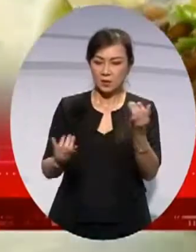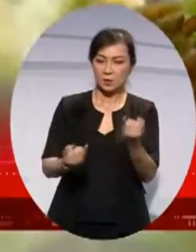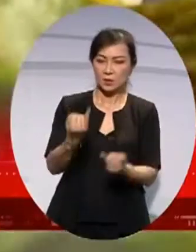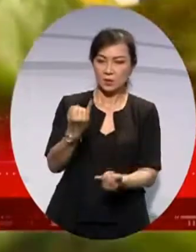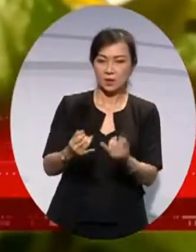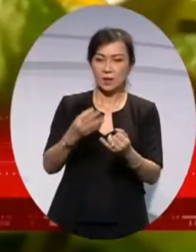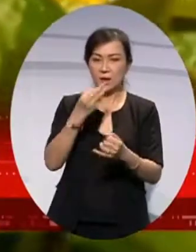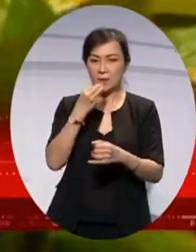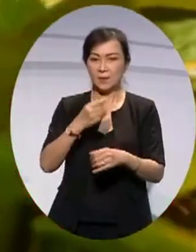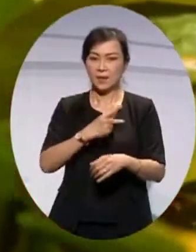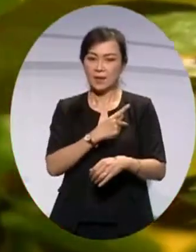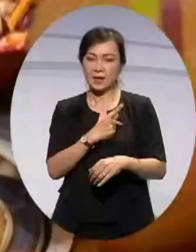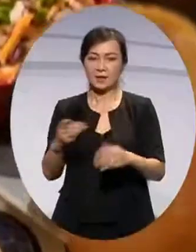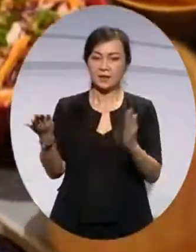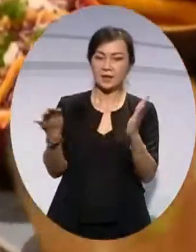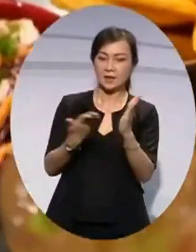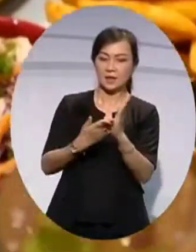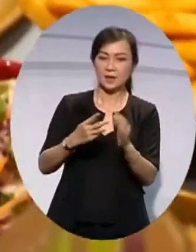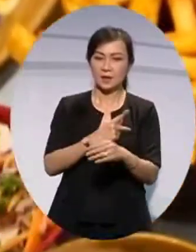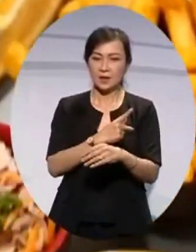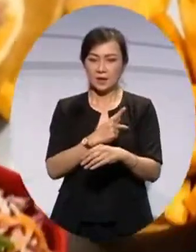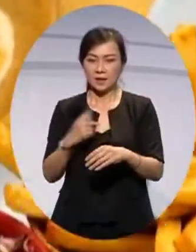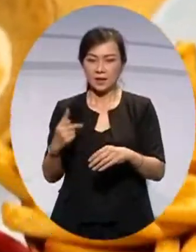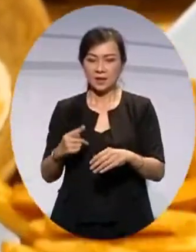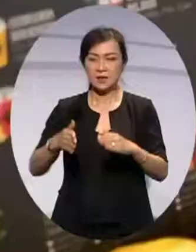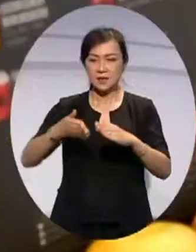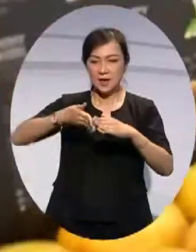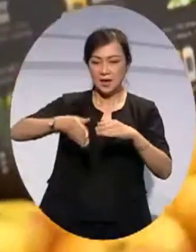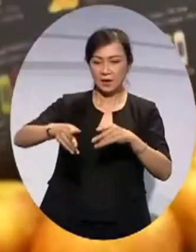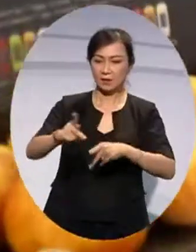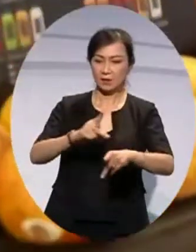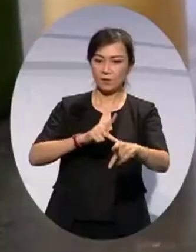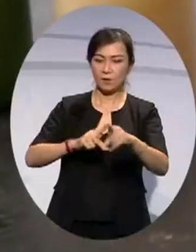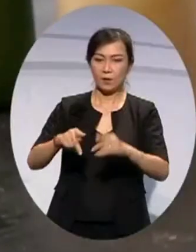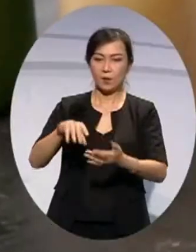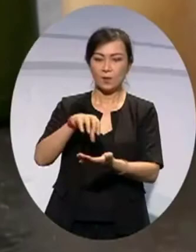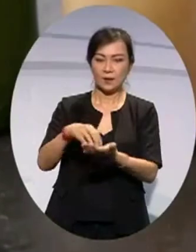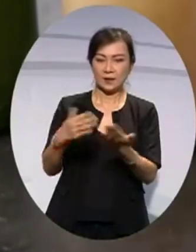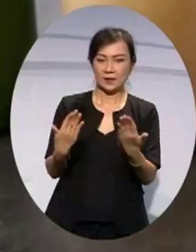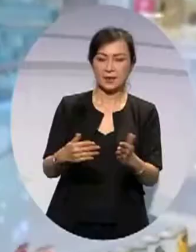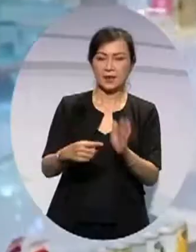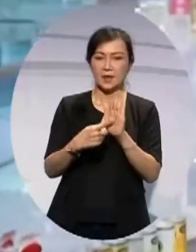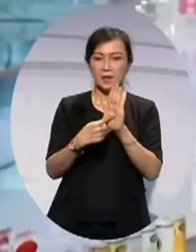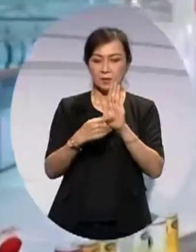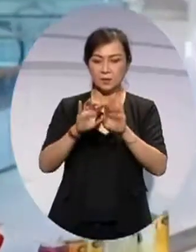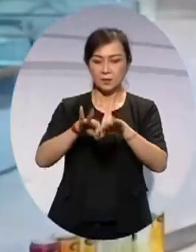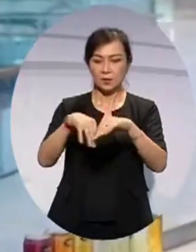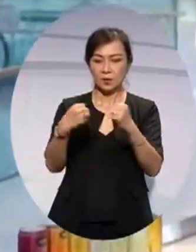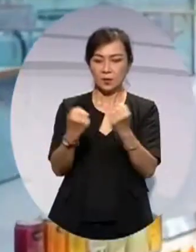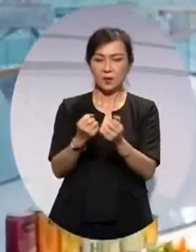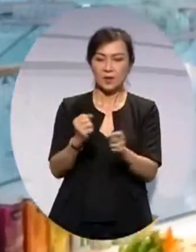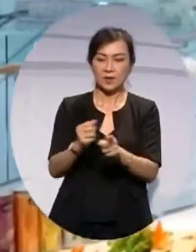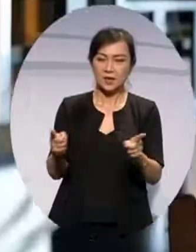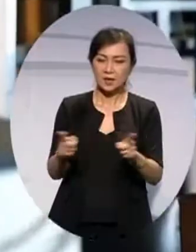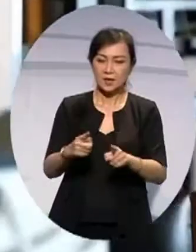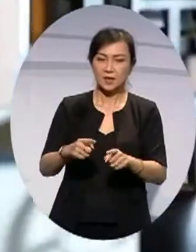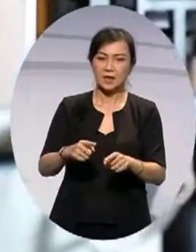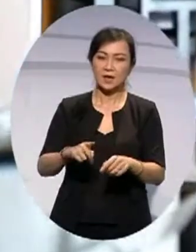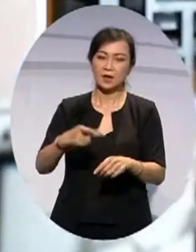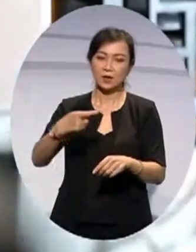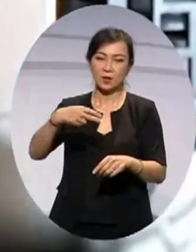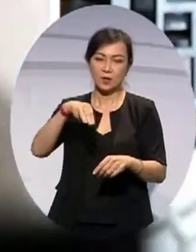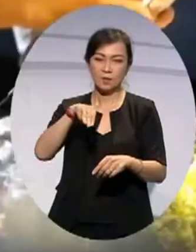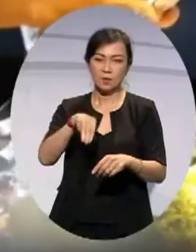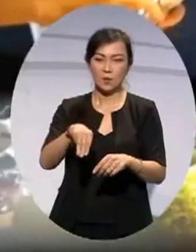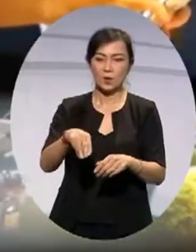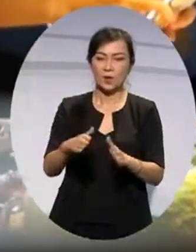ẩm thực cho khách hàng. Để giới thiệu đến khách hàng loạt nhà hàng ẩm thực phong phú tại khu vực này, trung tâm đã tổ chức chiến dịch Taste Crescent